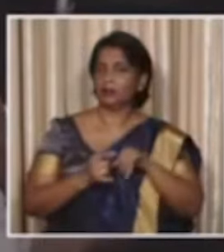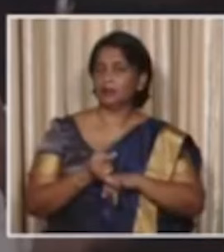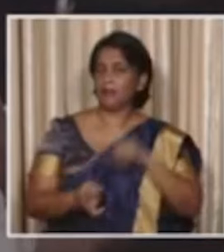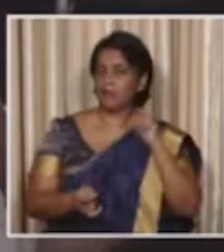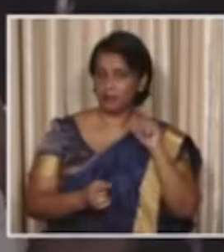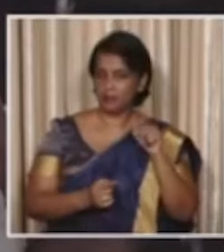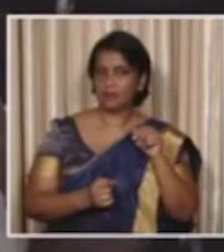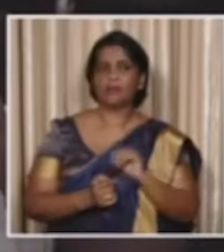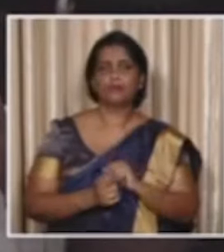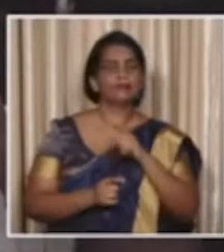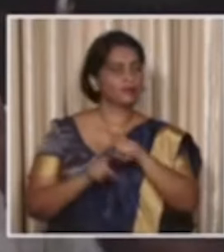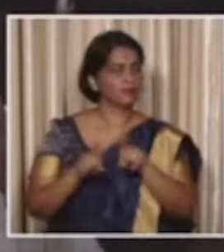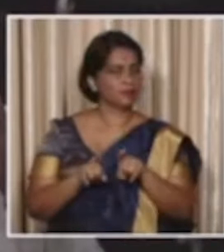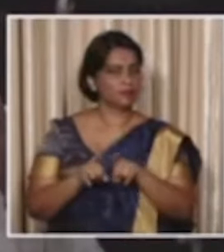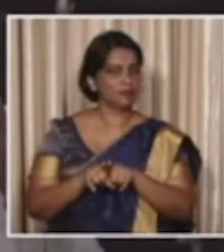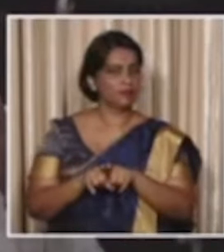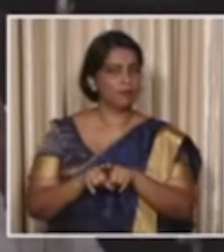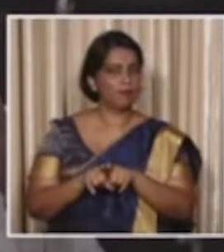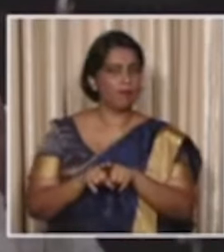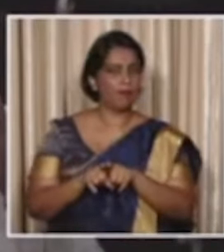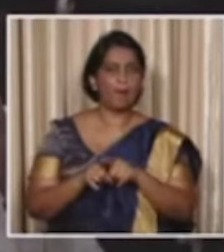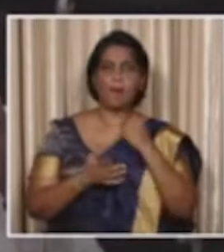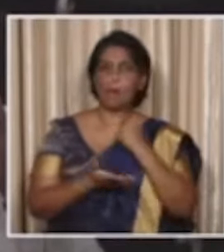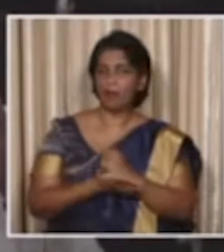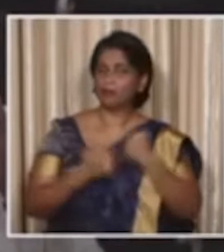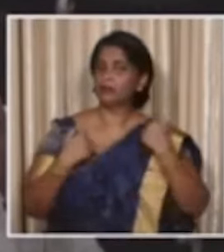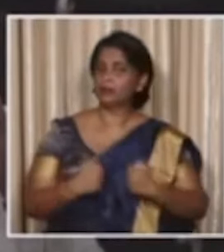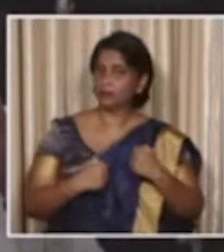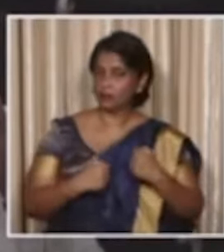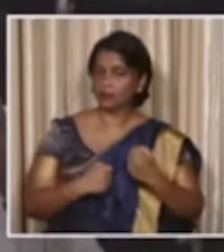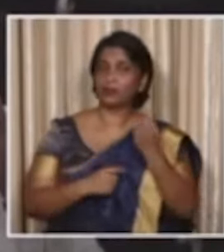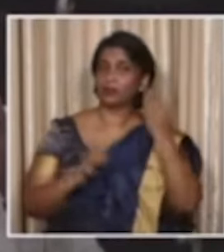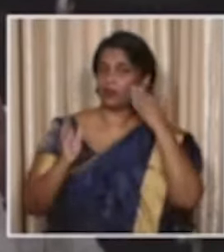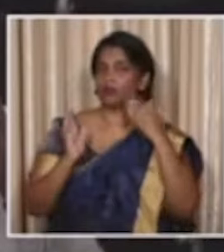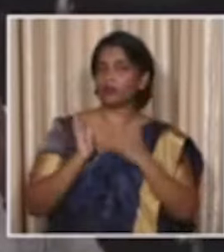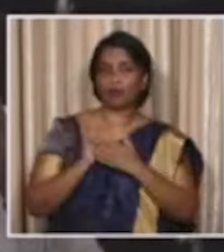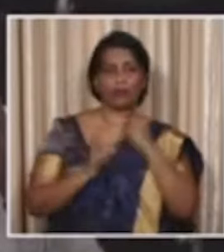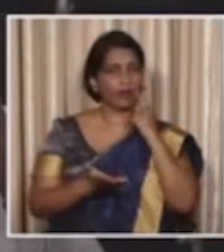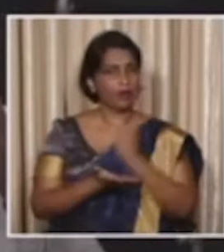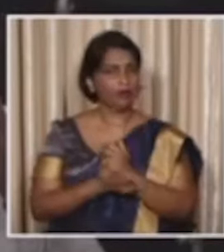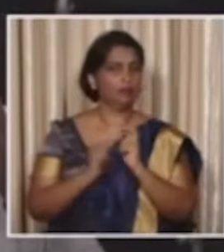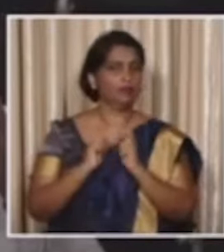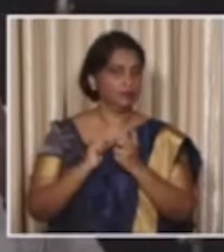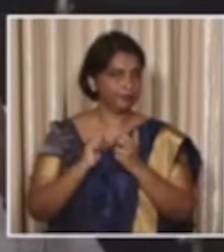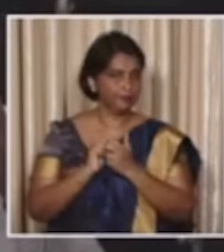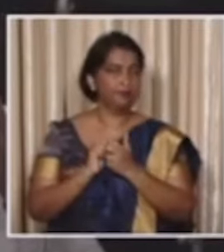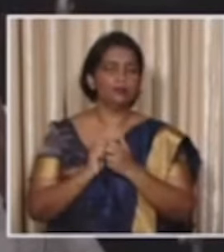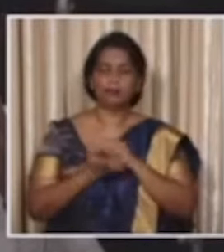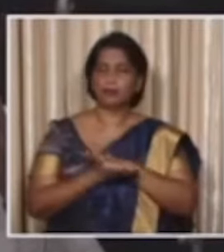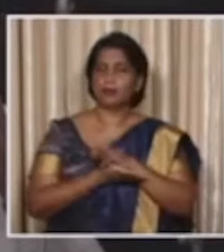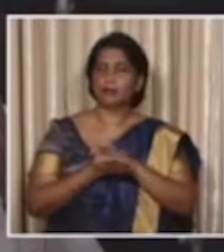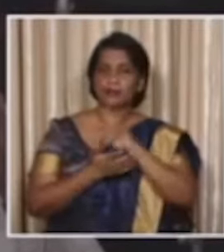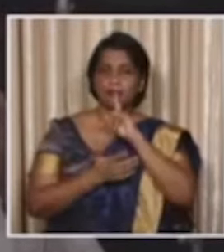ලේකම්තුමත්, ඒ වගේම මහ බැංකුවේ අධිපතිතුමත් ආර්ථිකයේ තියෙන බරපතල තත්ත්වය පිළිබඳ පැහැදිලි